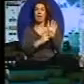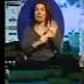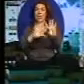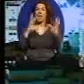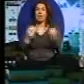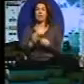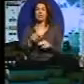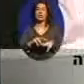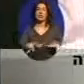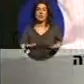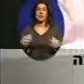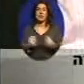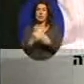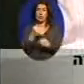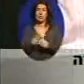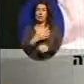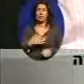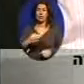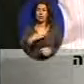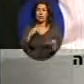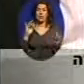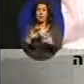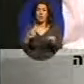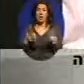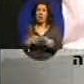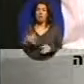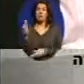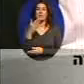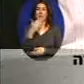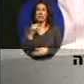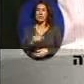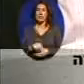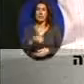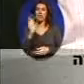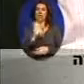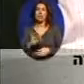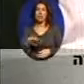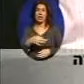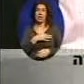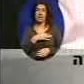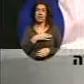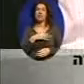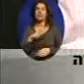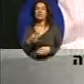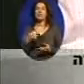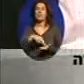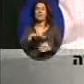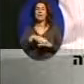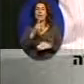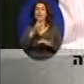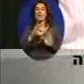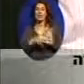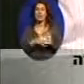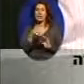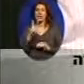העבודה שלנו מול כל העולם, אז במדינת ישראל שיעור הנפגעים עומד על